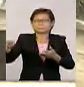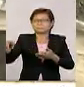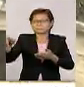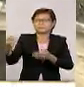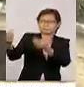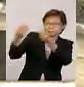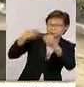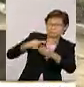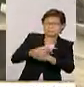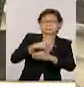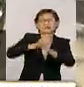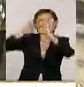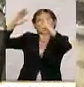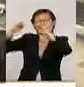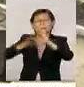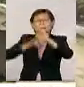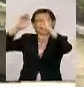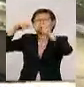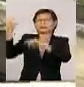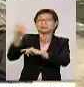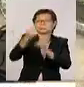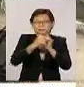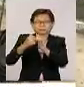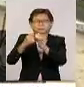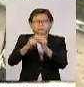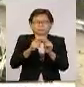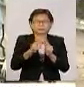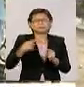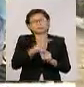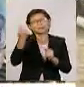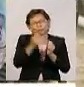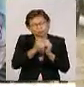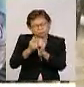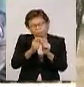semua. Saya harap kepada kita semua sentiasa bersama dengan Al-Quran, kerana di